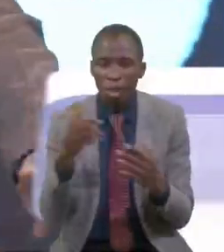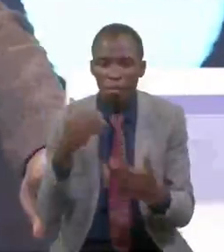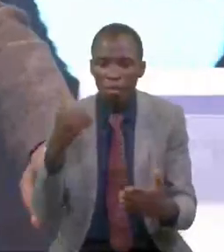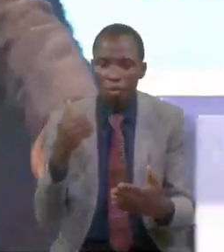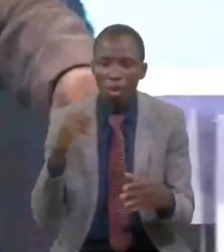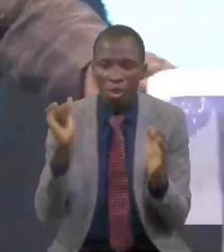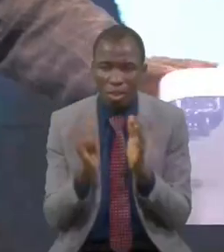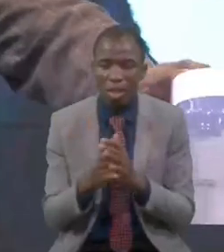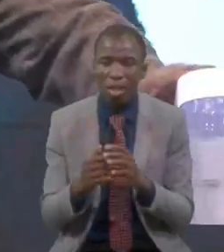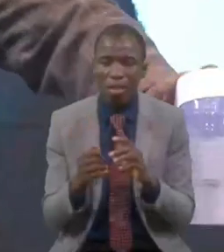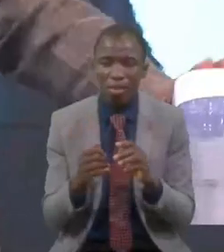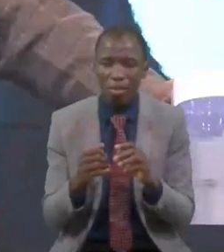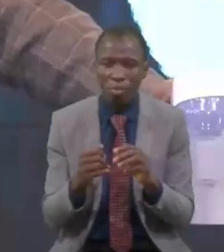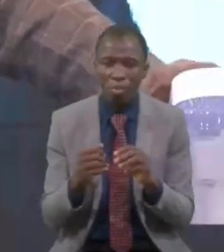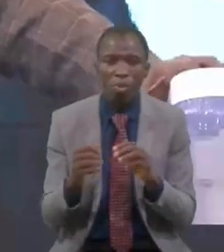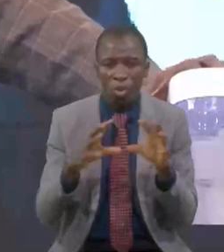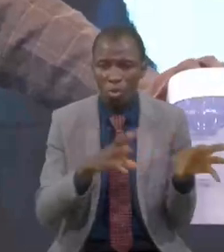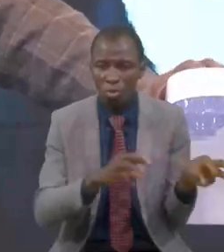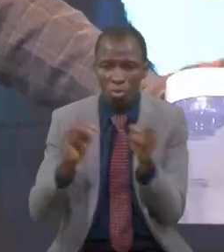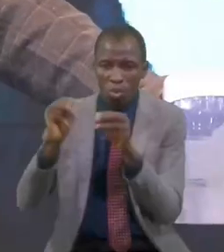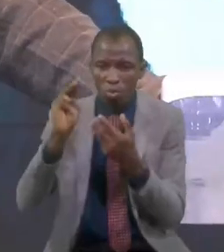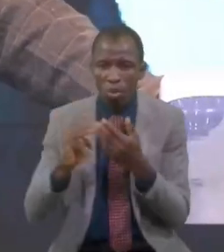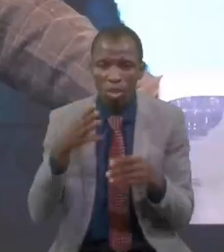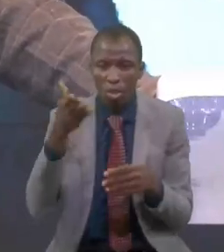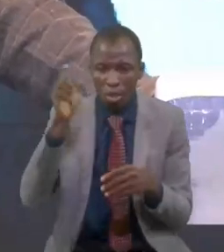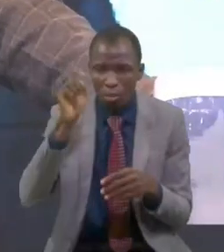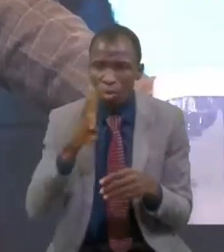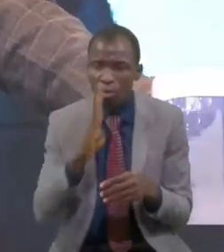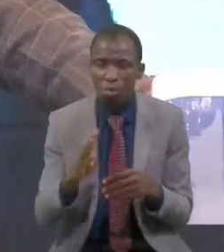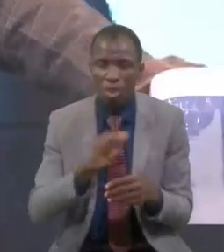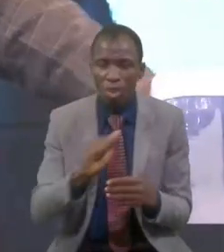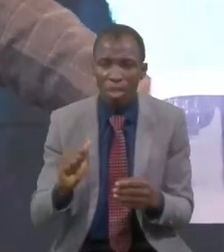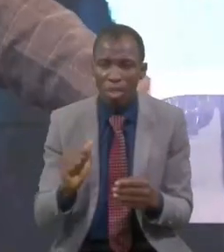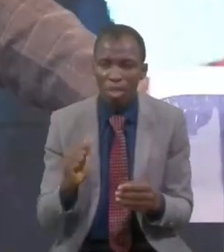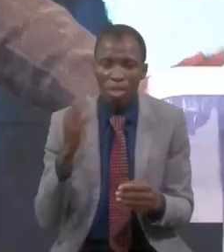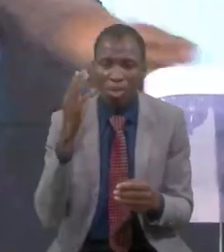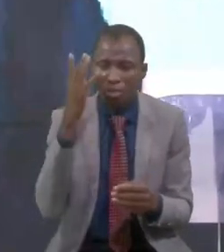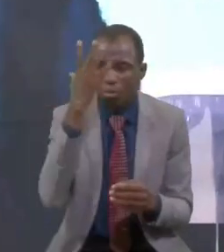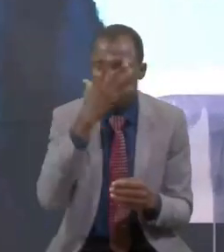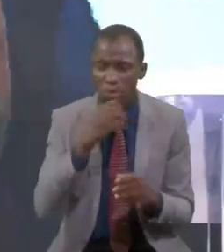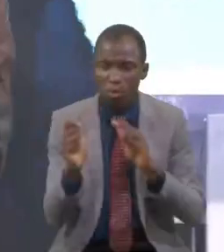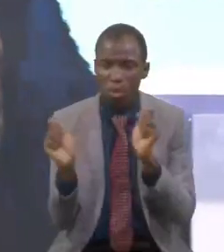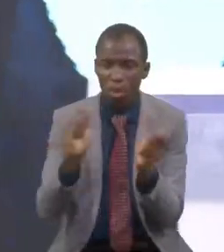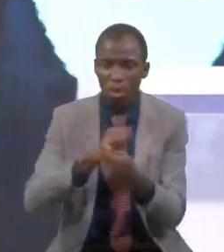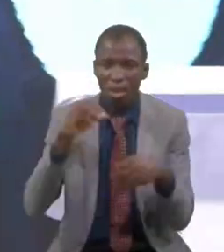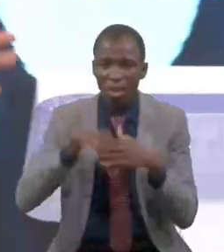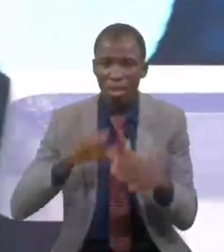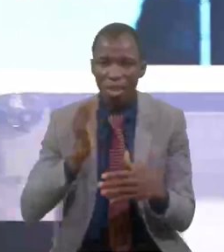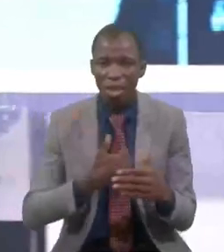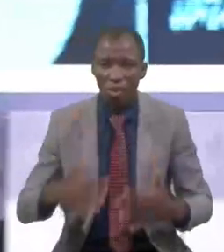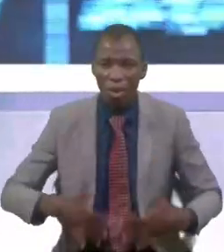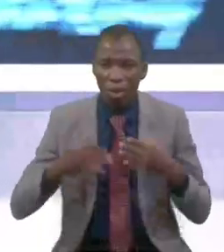enlèvement avant cette transplantation il faut faut qu'il y ait une glorieuse